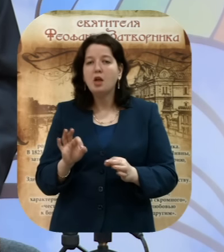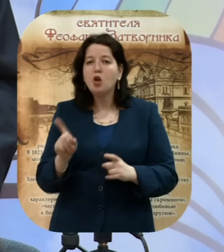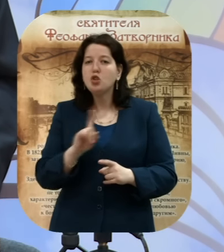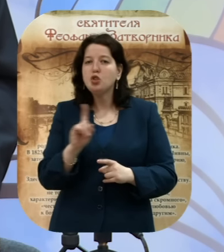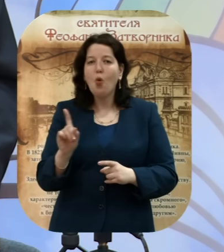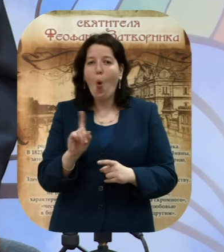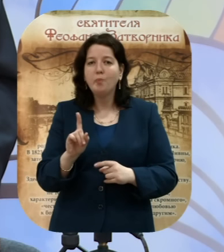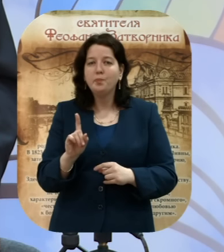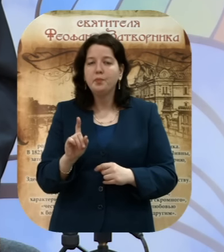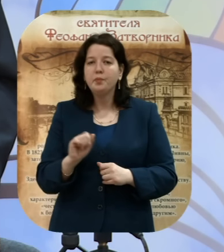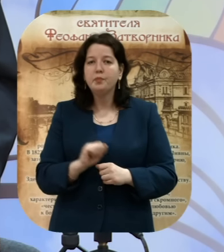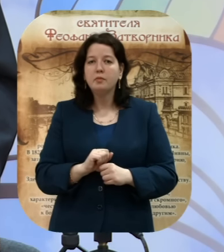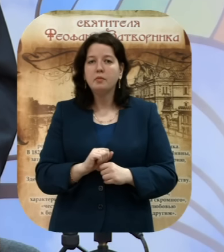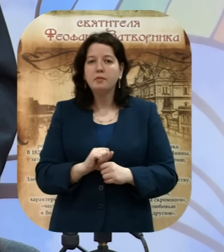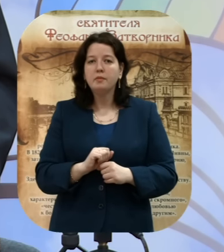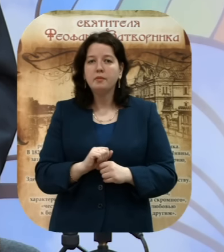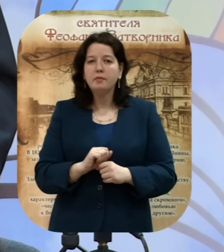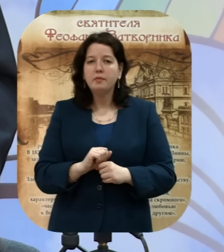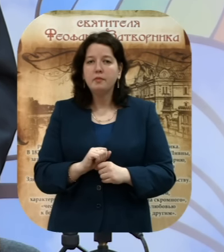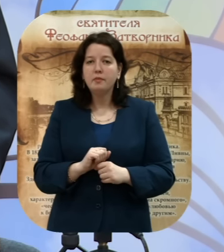что